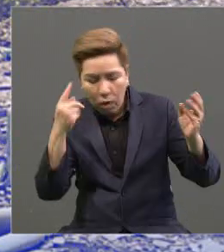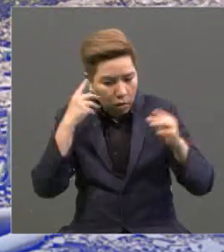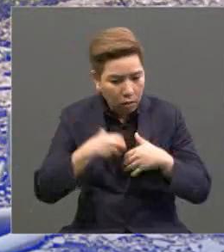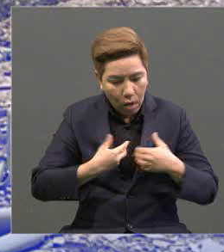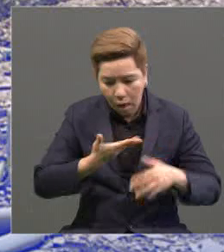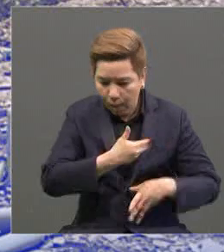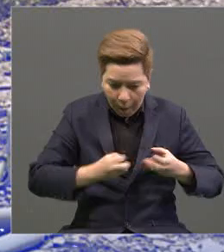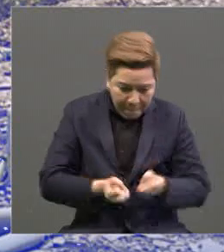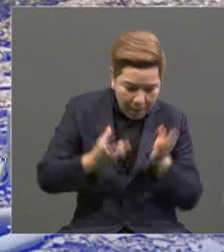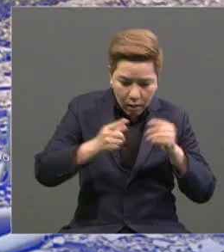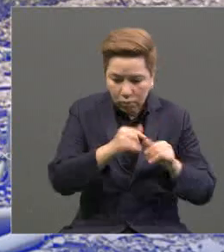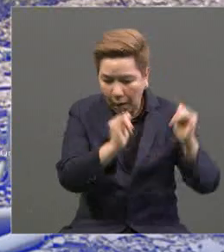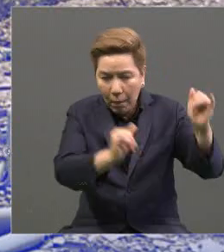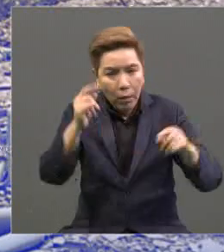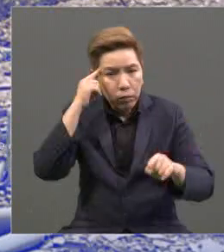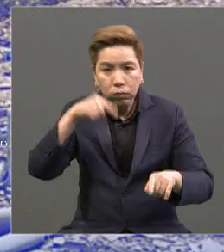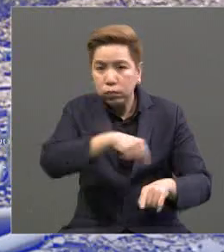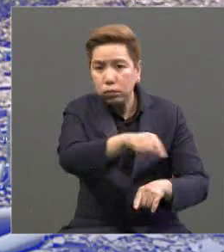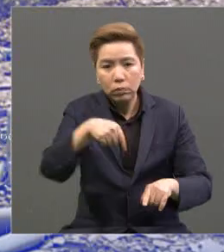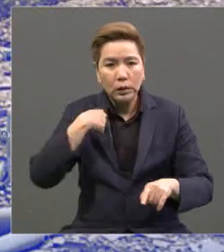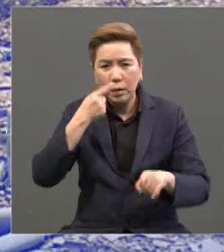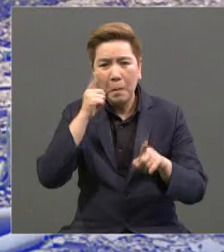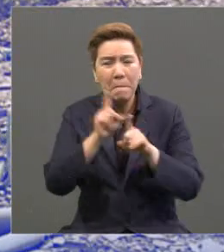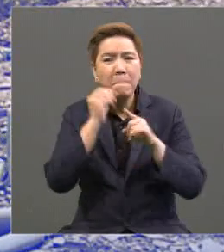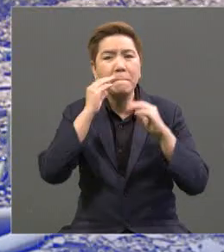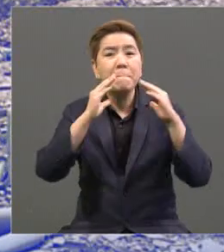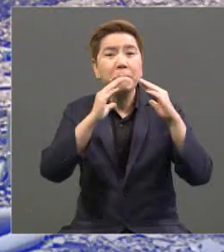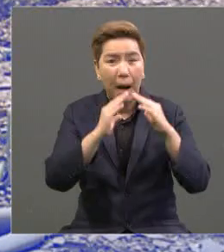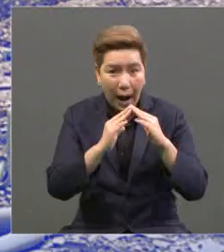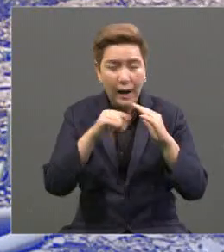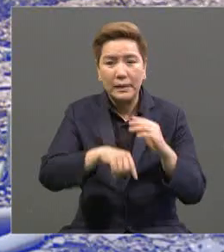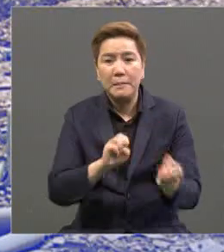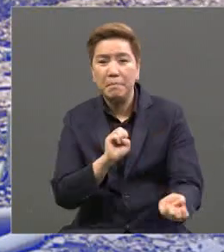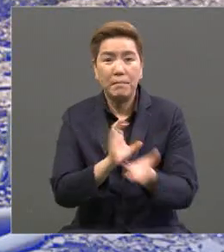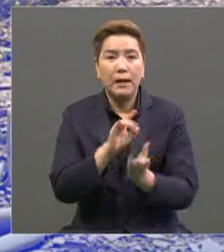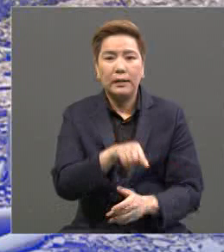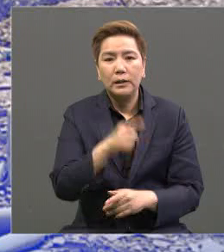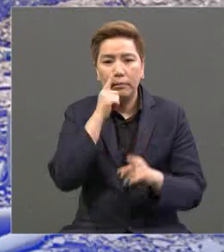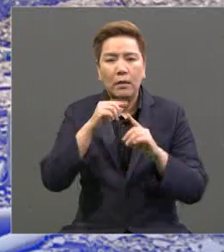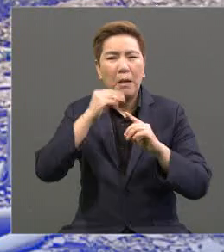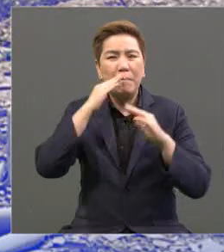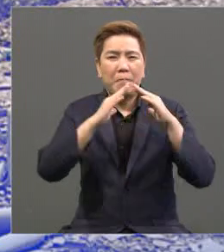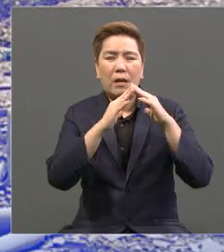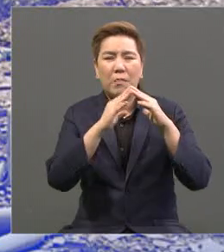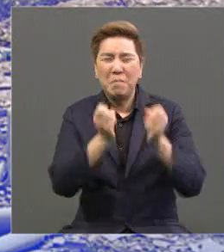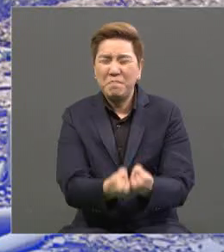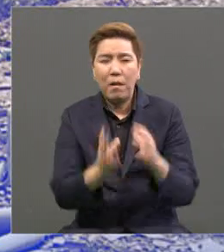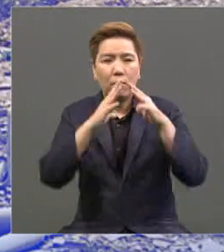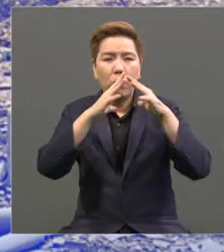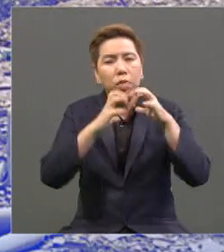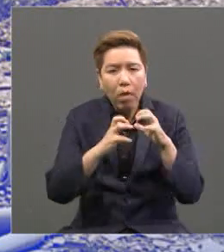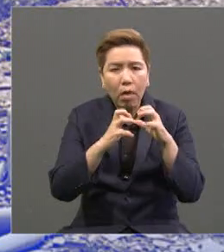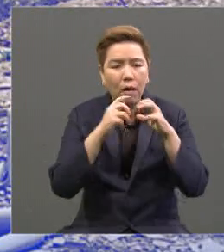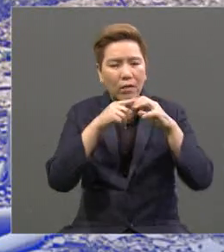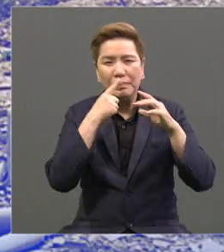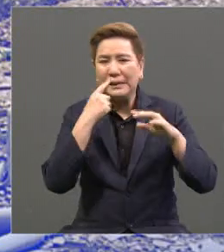ายจากเหตุโกดังเก็บประทัดระเบิดคือสภาพบ้านเรือนในพื้นที่ประสบภัยโครงสร้างอ่ะพี่ป๋องม ัน แตกร้า